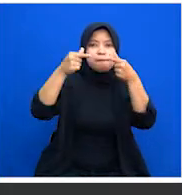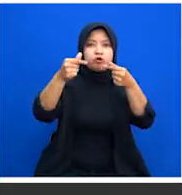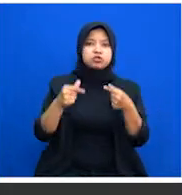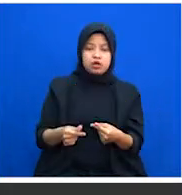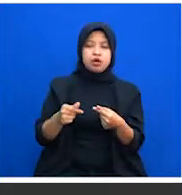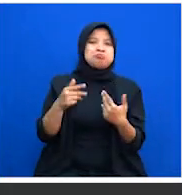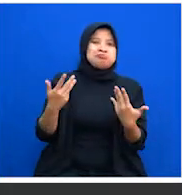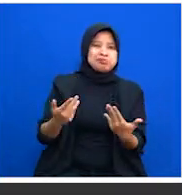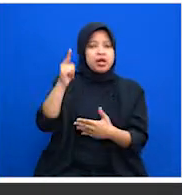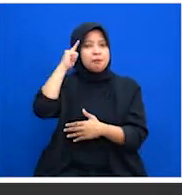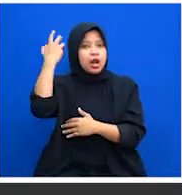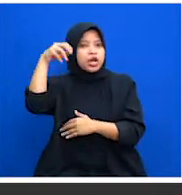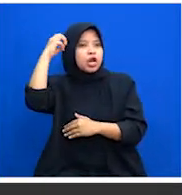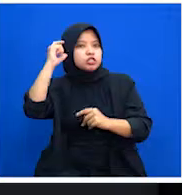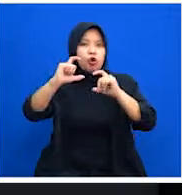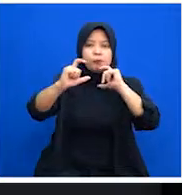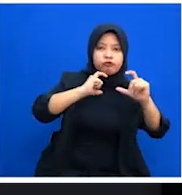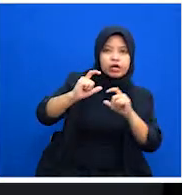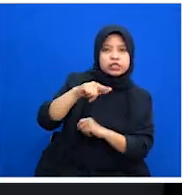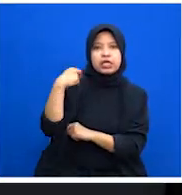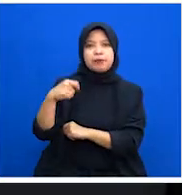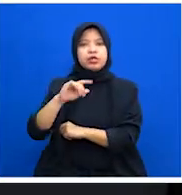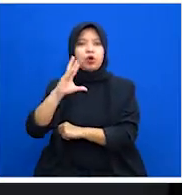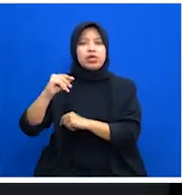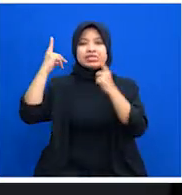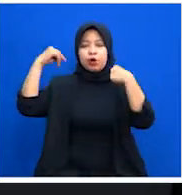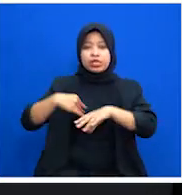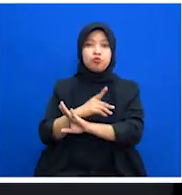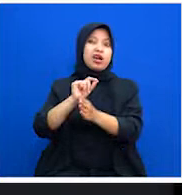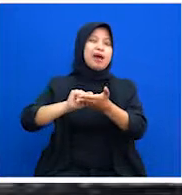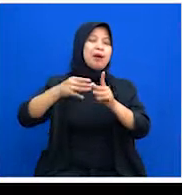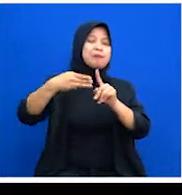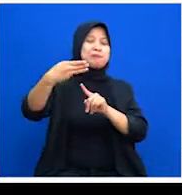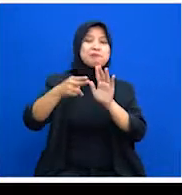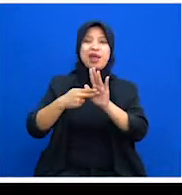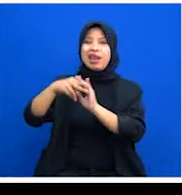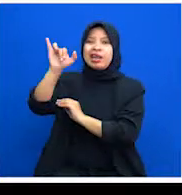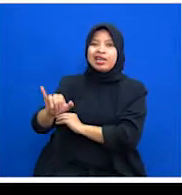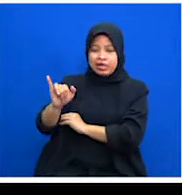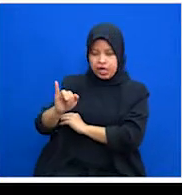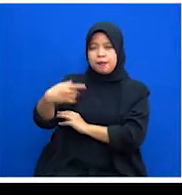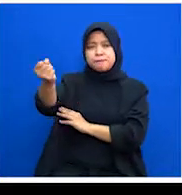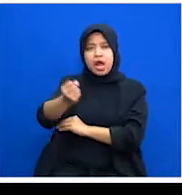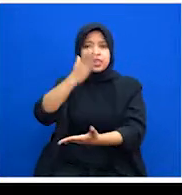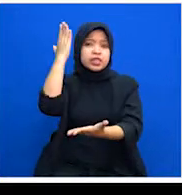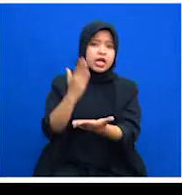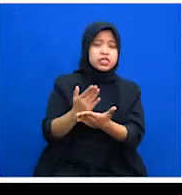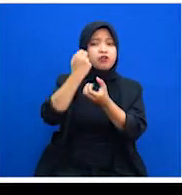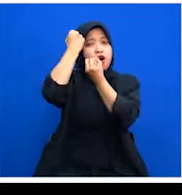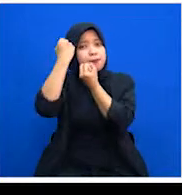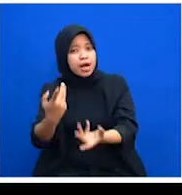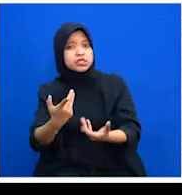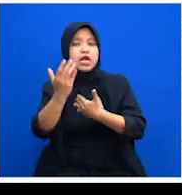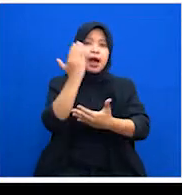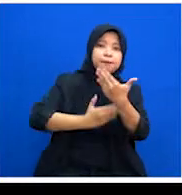itu Kepala Dinas komunikasi dan informasi Jawa Timur Benny sampirwanto menegaskan bahwa informasi yang tersebar